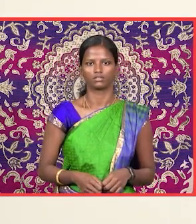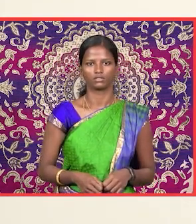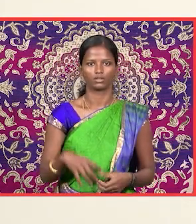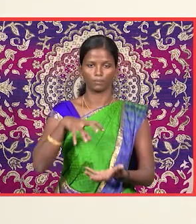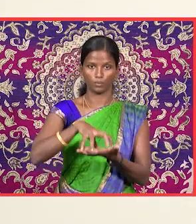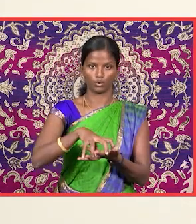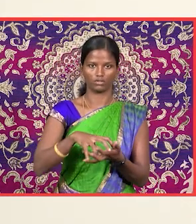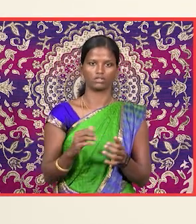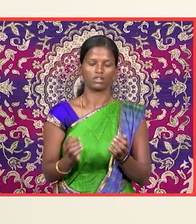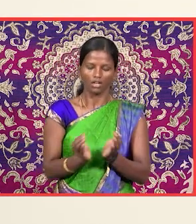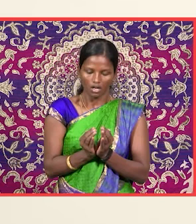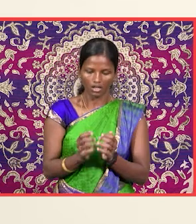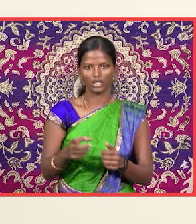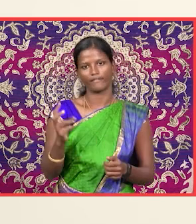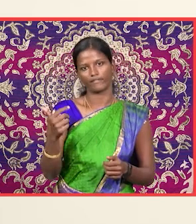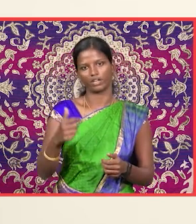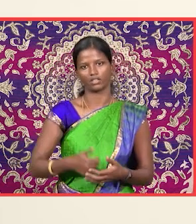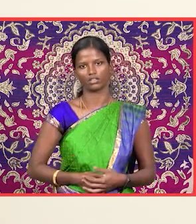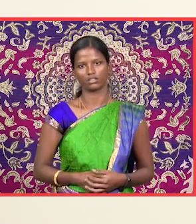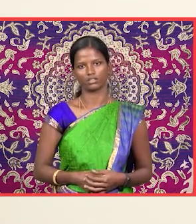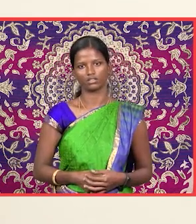விலை, பொருளின்